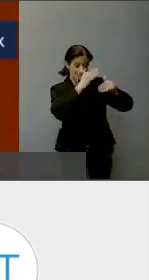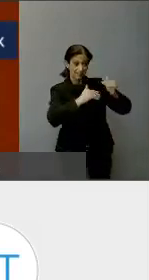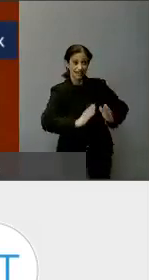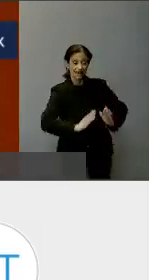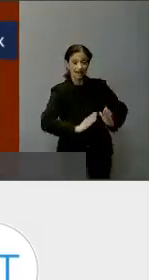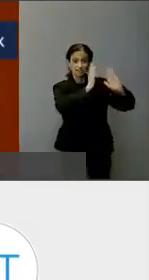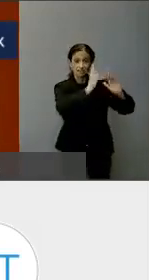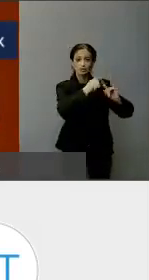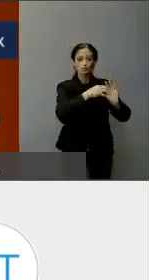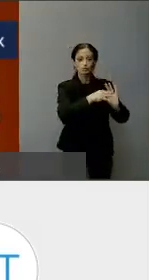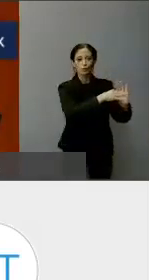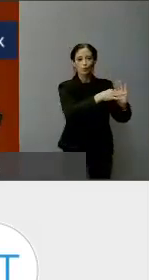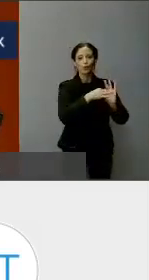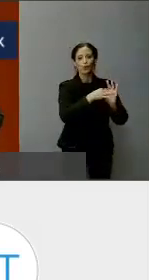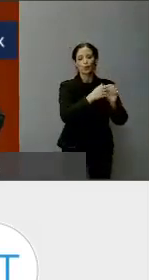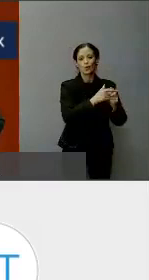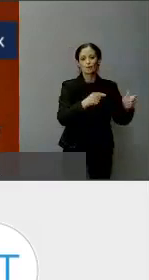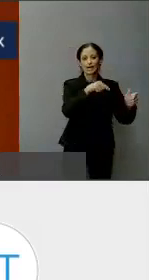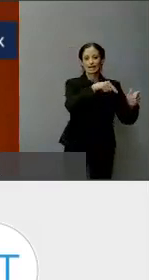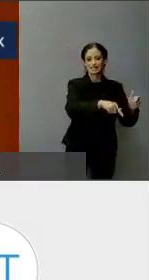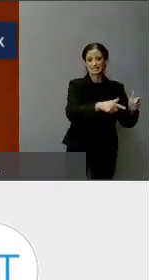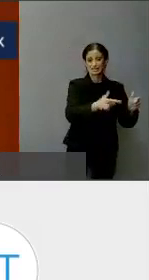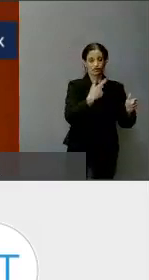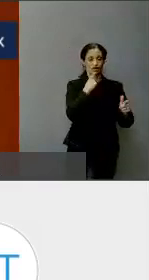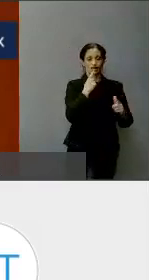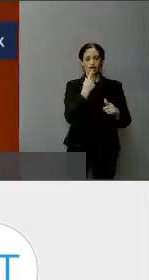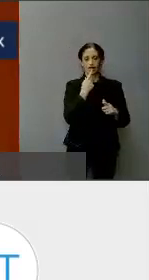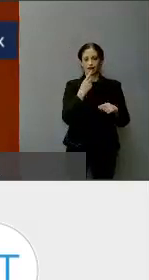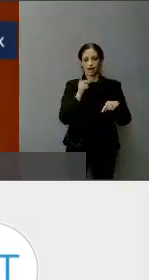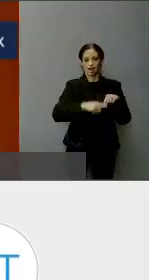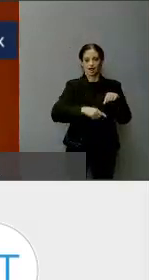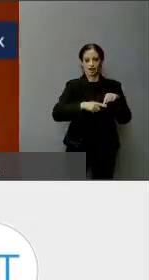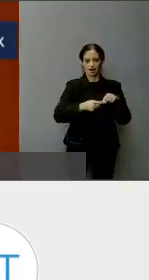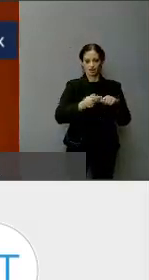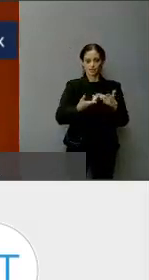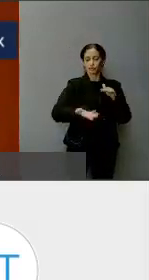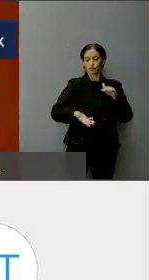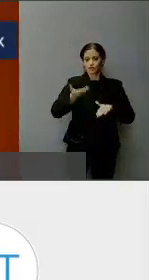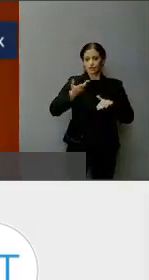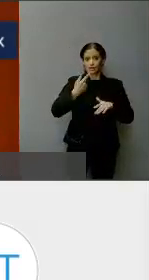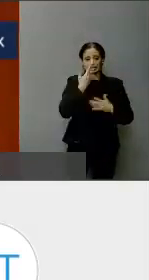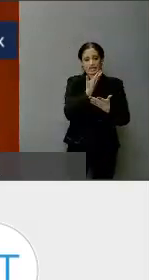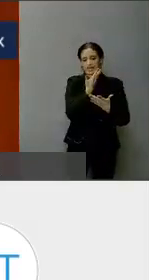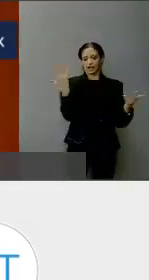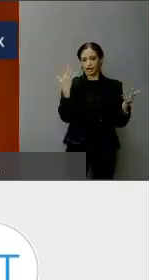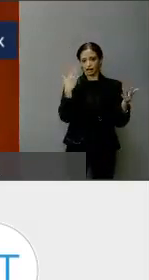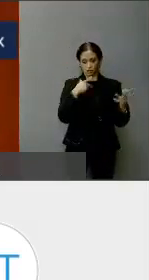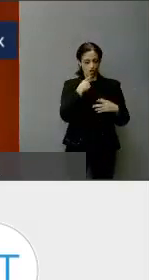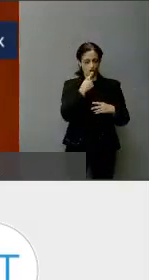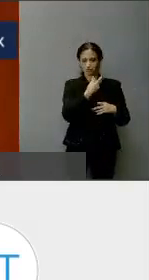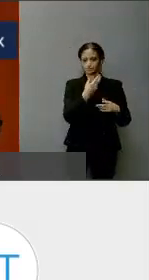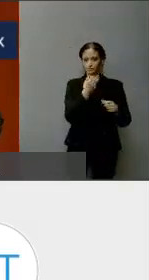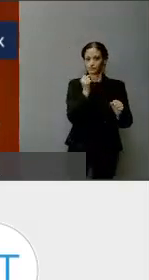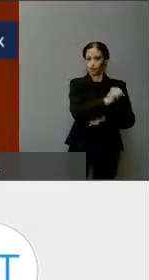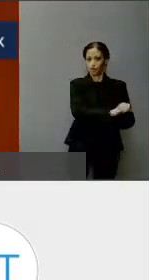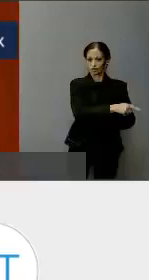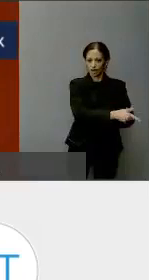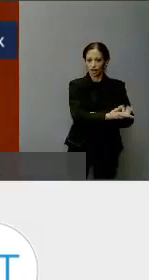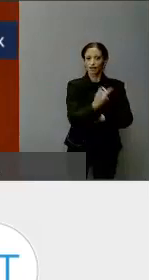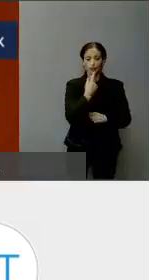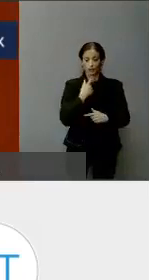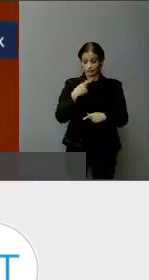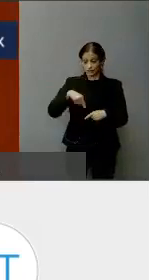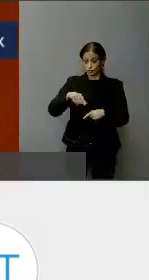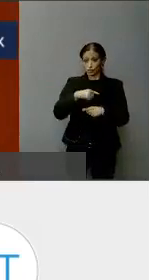urbanizzazione pensa che più chiara di così non poteva esprimersi la soprintendenza la nostra richiesta di sopralluogo aveva lo scopo